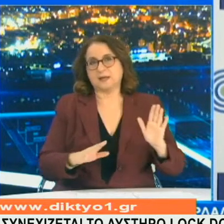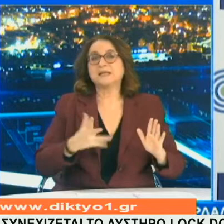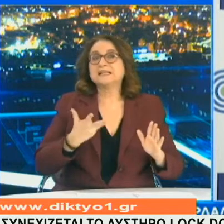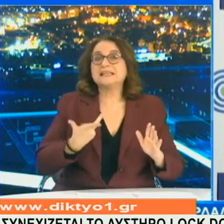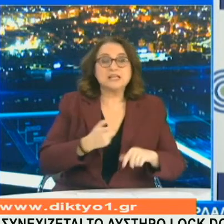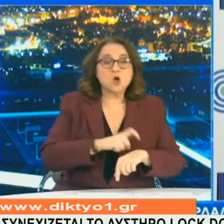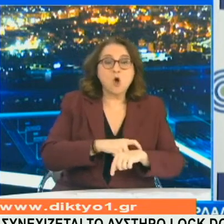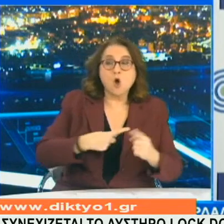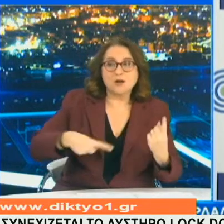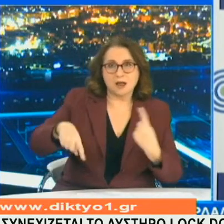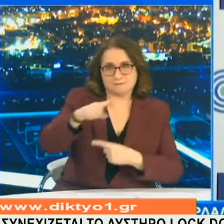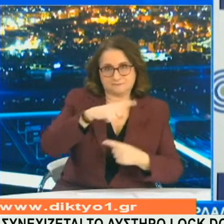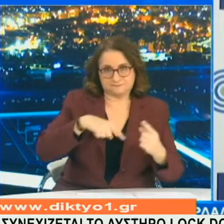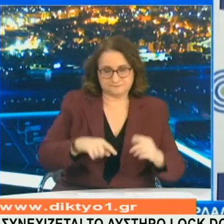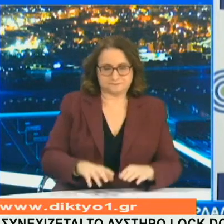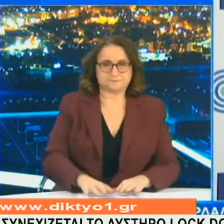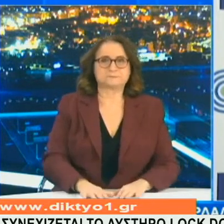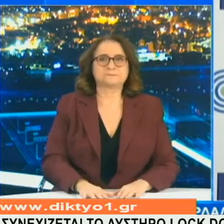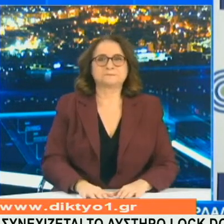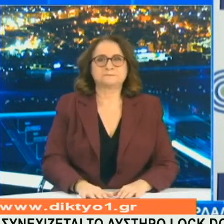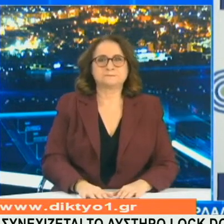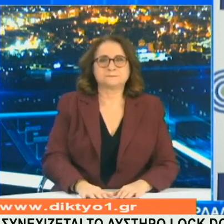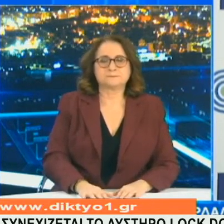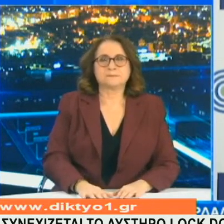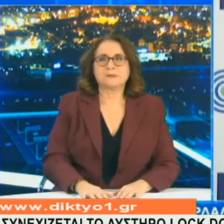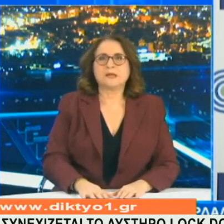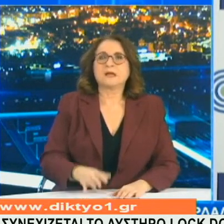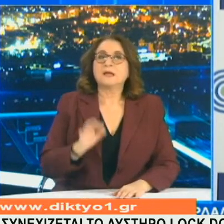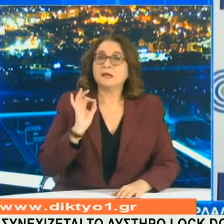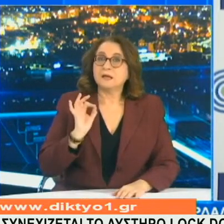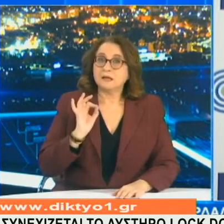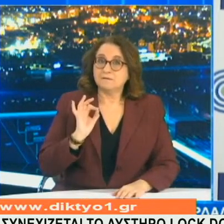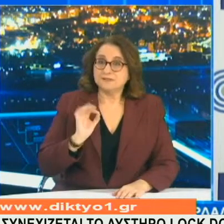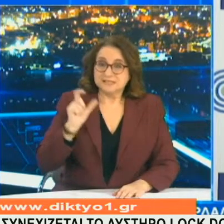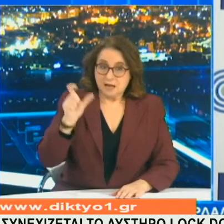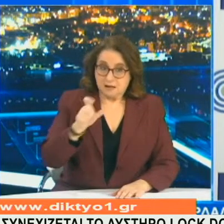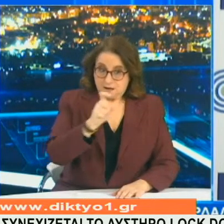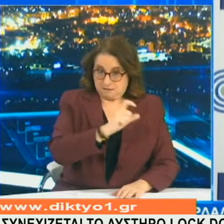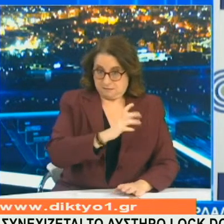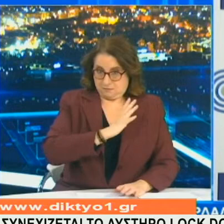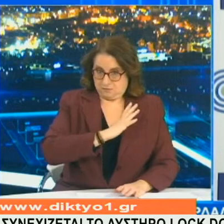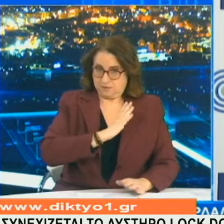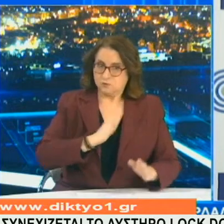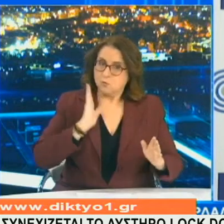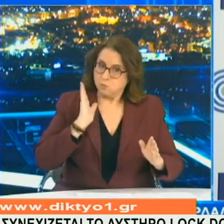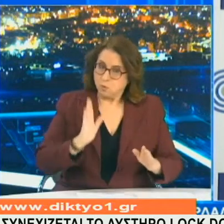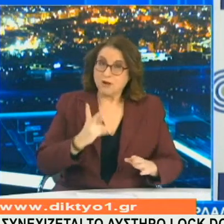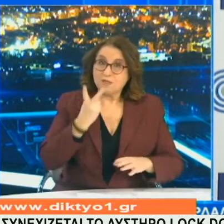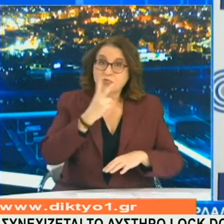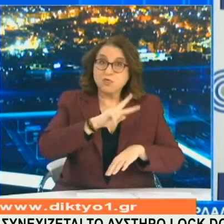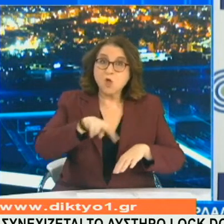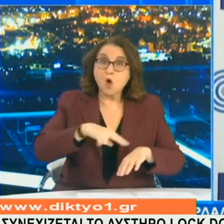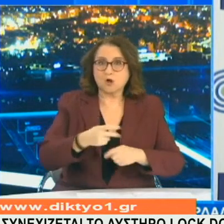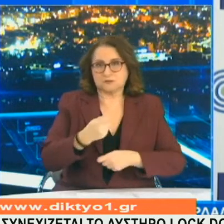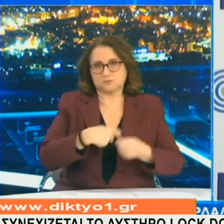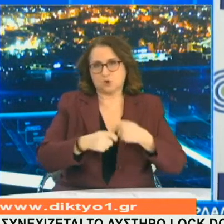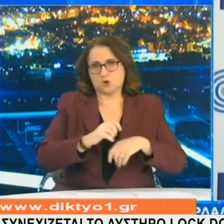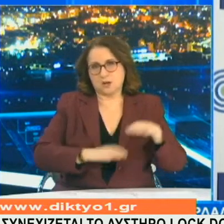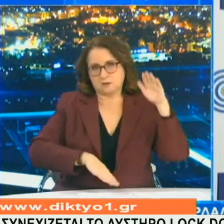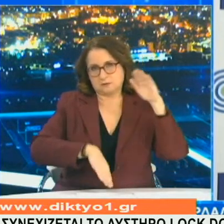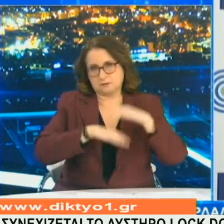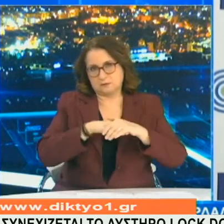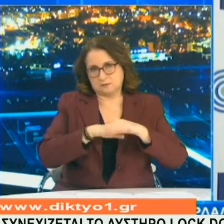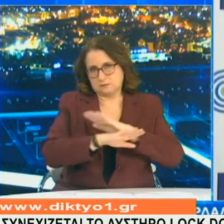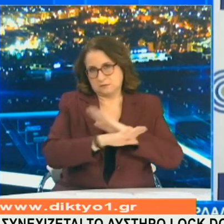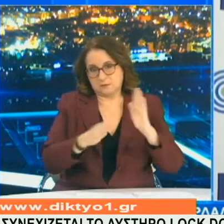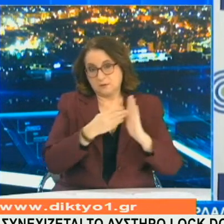στους ελεγκτικούς μηχανισμούς. Και βέβαια, ο καταναλωτής δύναται να πραγματοποιεί κάθε εμπορική του συναλλαγή εντός 2 ώρων από την ώρα αποστολής και έγκριση